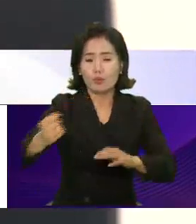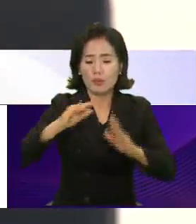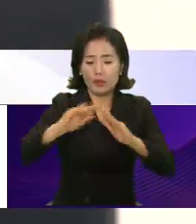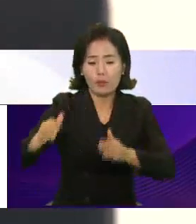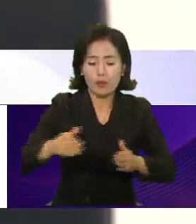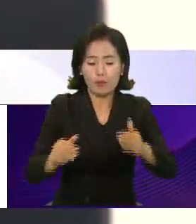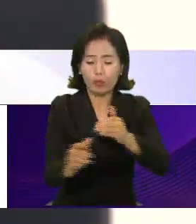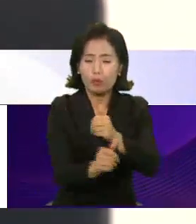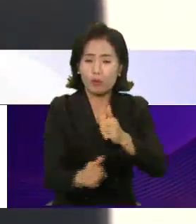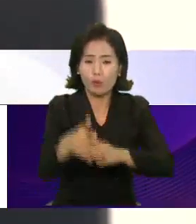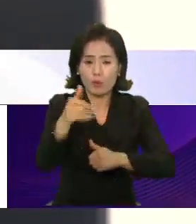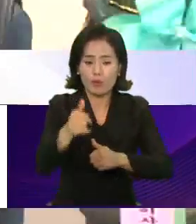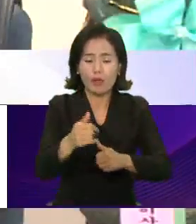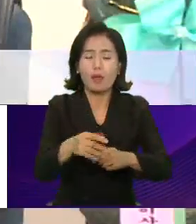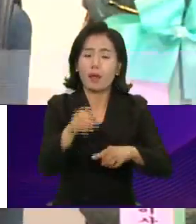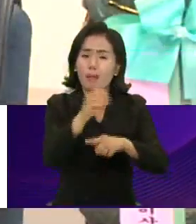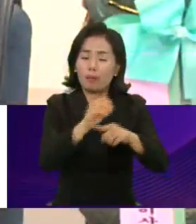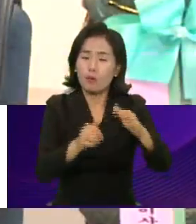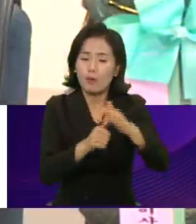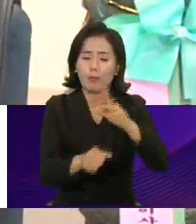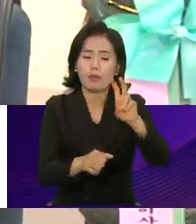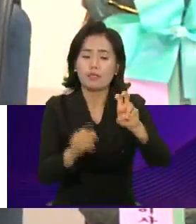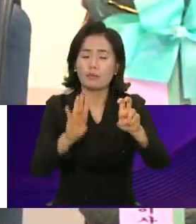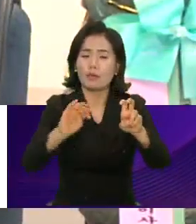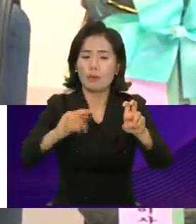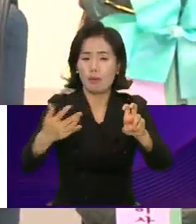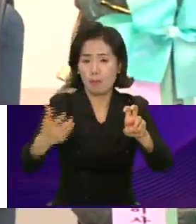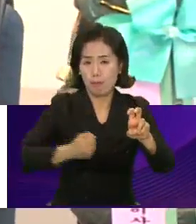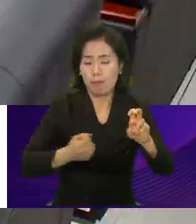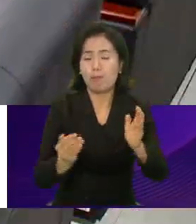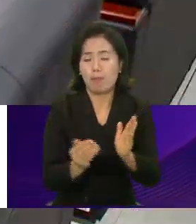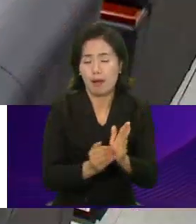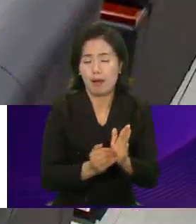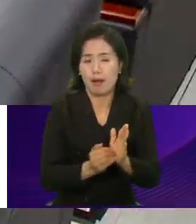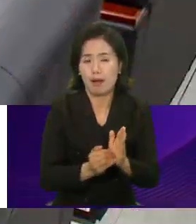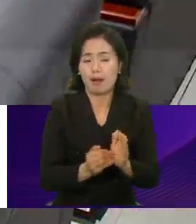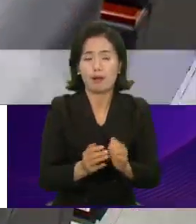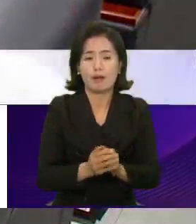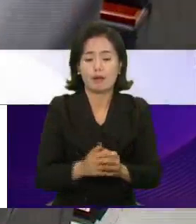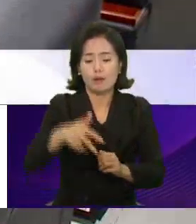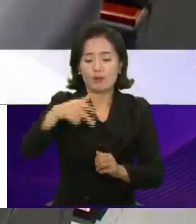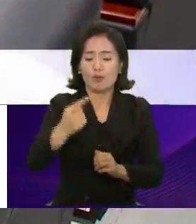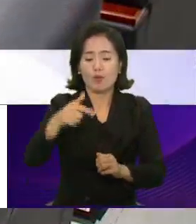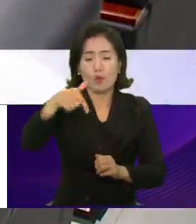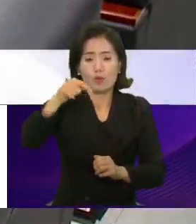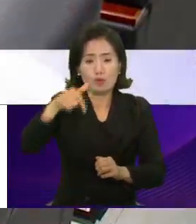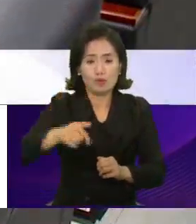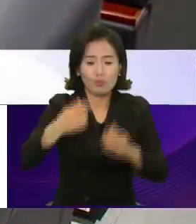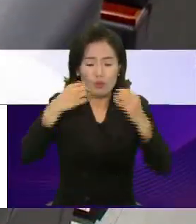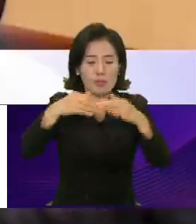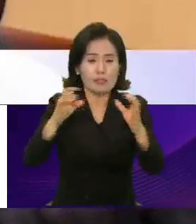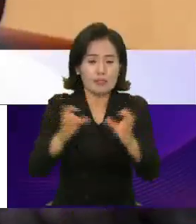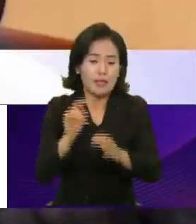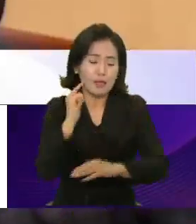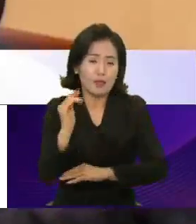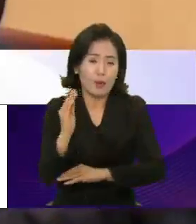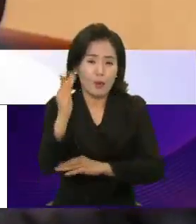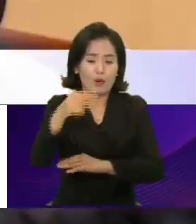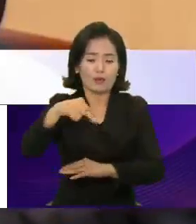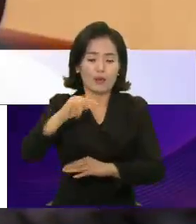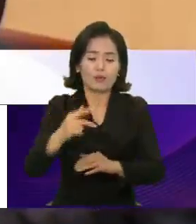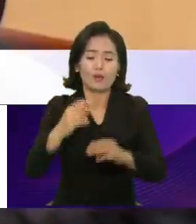전남 도당위원장이 비례대표 후보 22번을 받았습니다. 한편 조국혁신당에는 영광 출신인